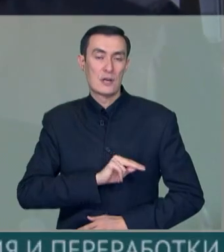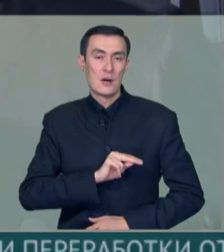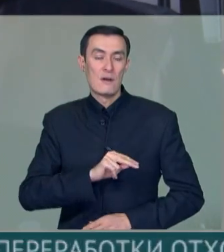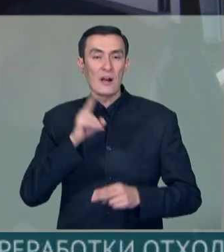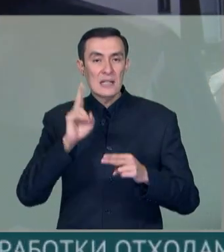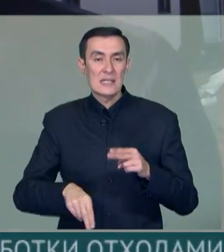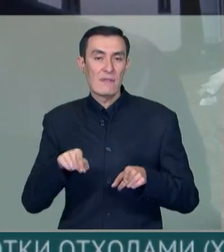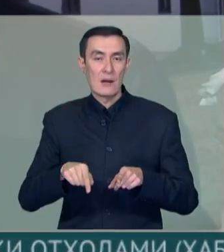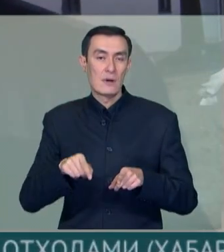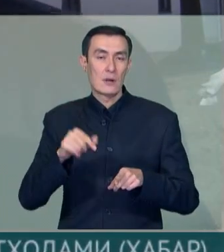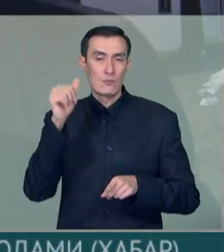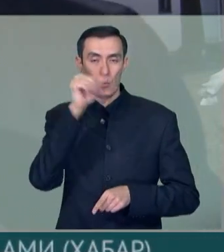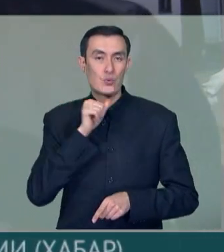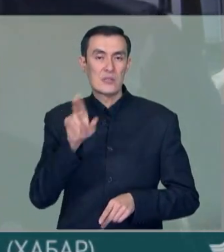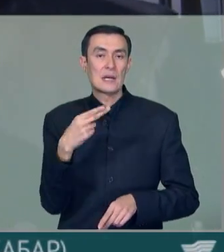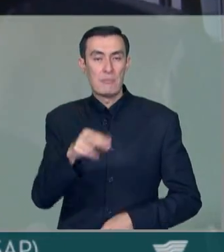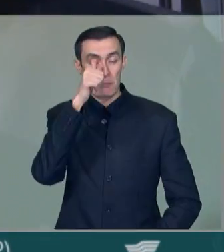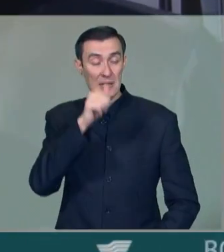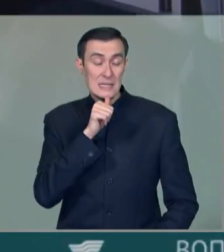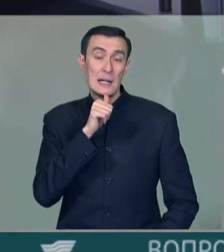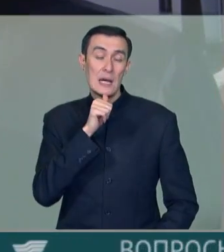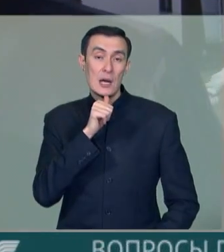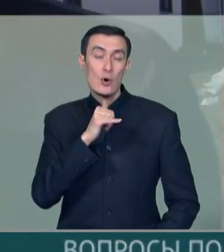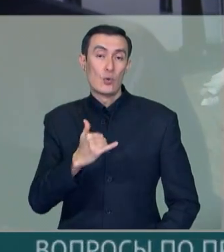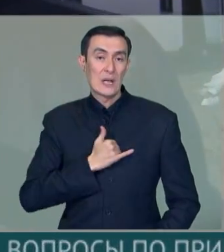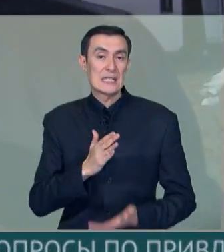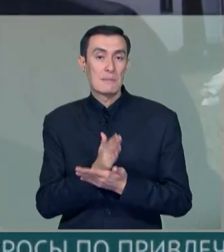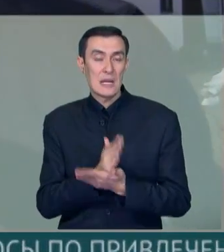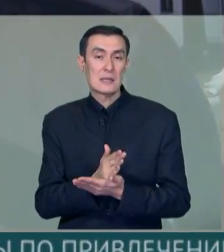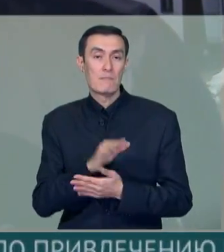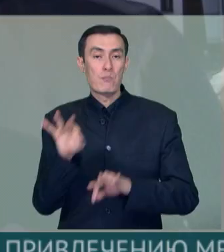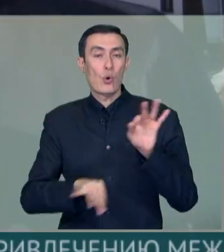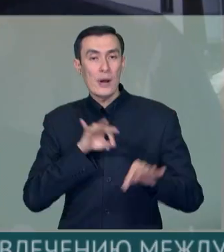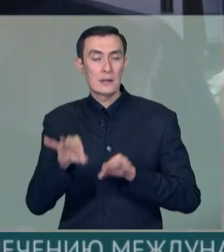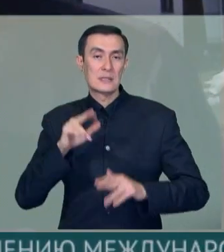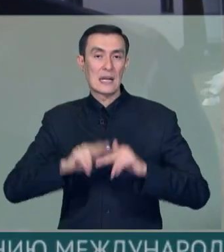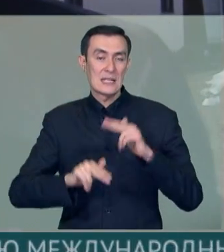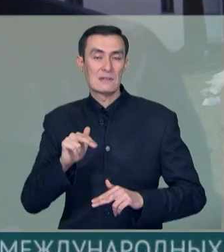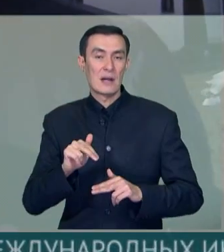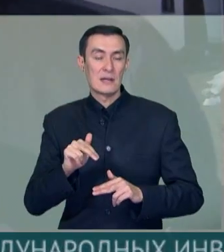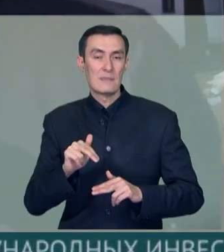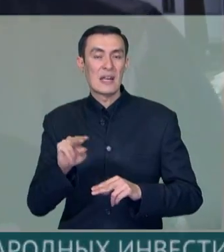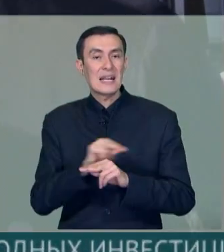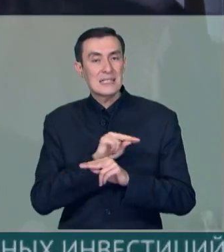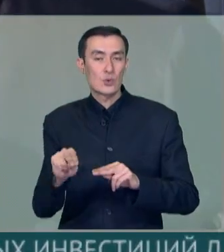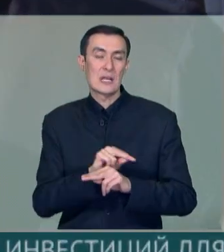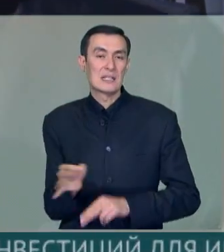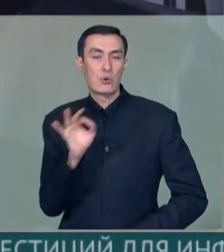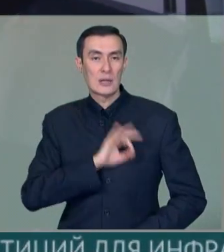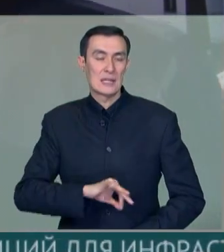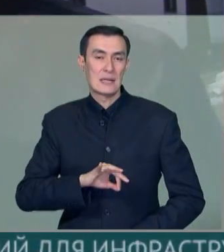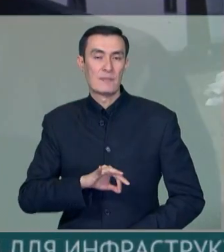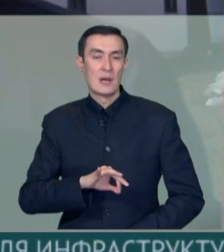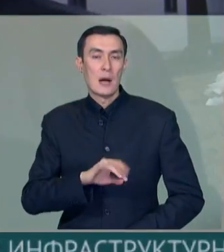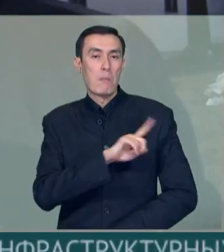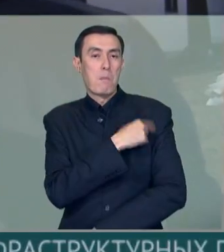конце текущего года, в декабре месяце. Также у нас имеется проект строительства и реконструкция и эксплуатация